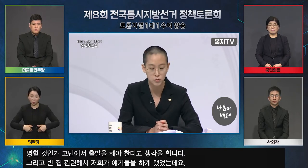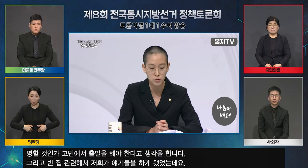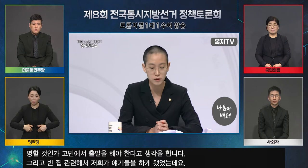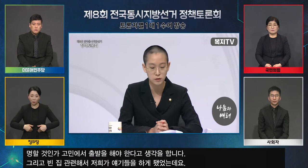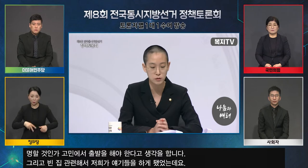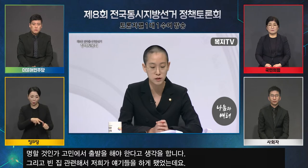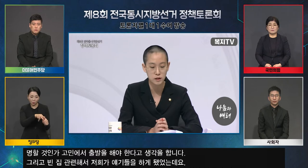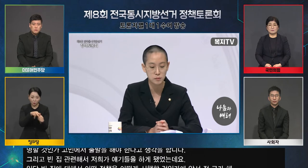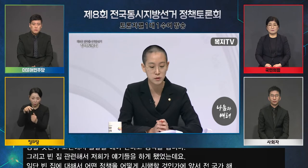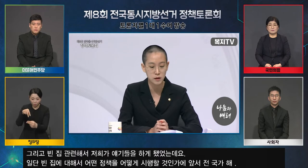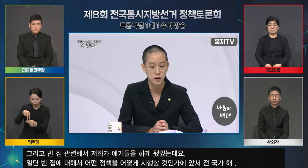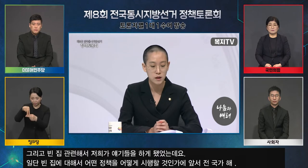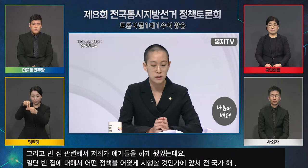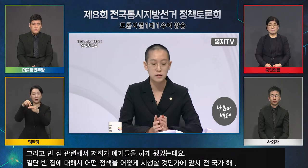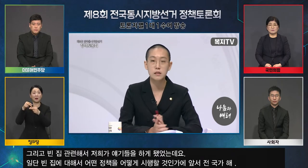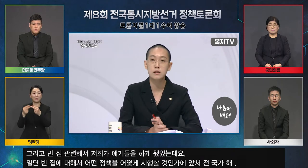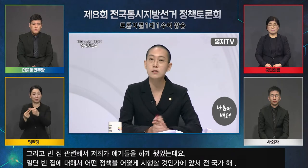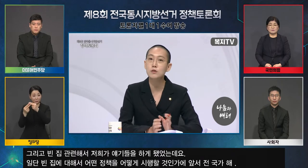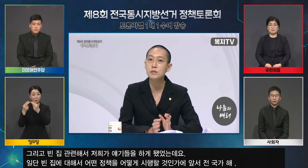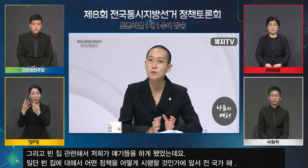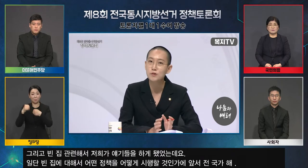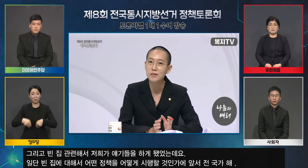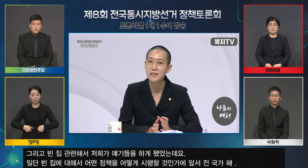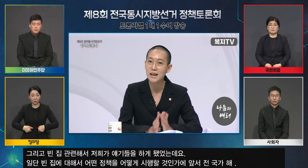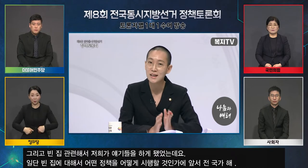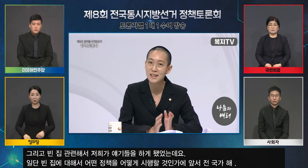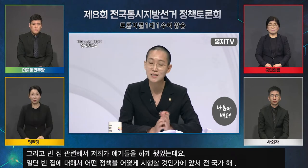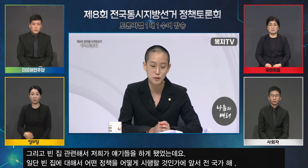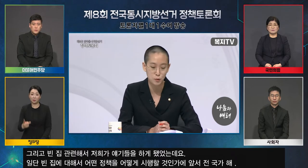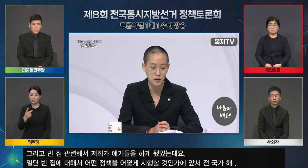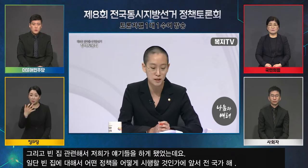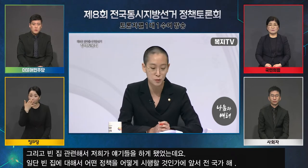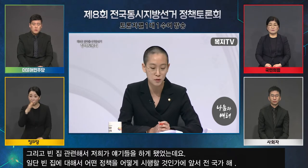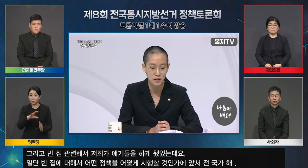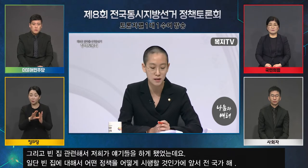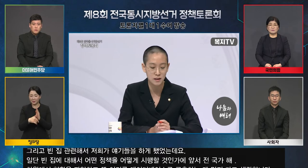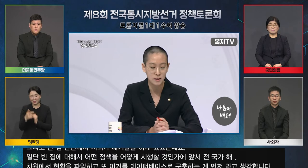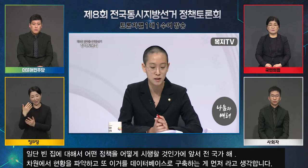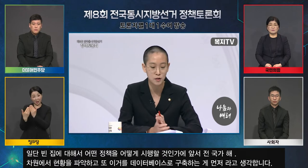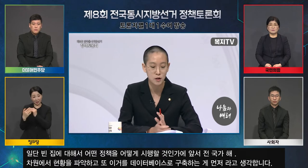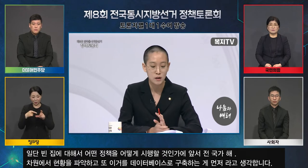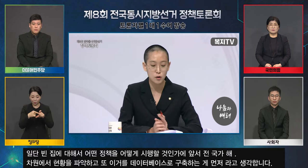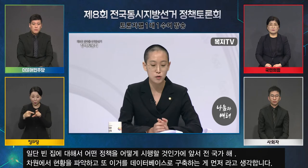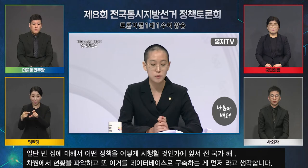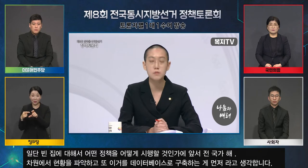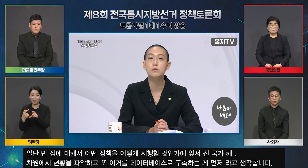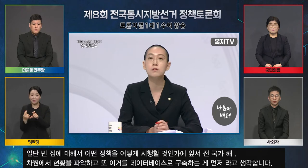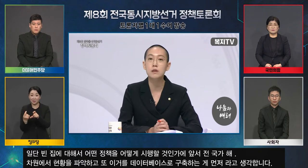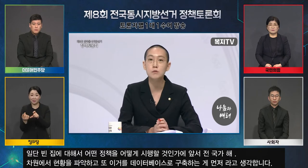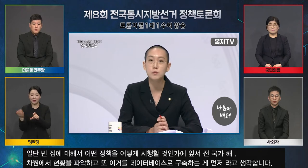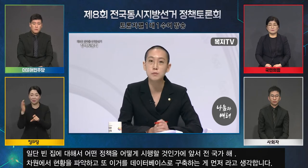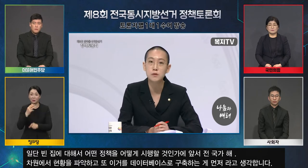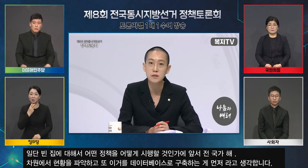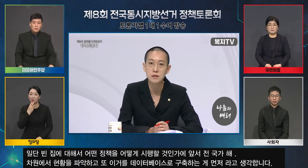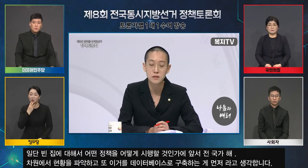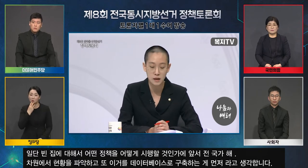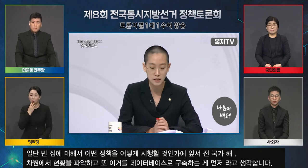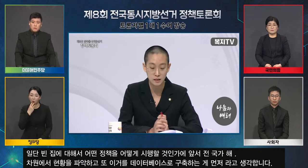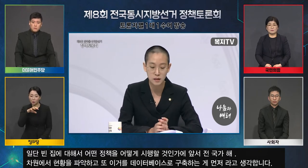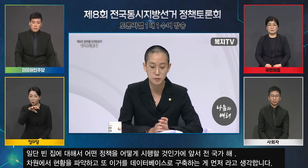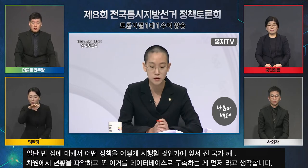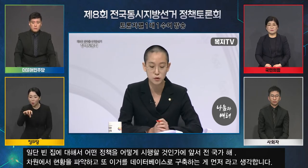것부터가 먼저라고 생각합니다. 당장 2019년이라 약간 오래된 통계이기는 한데요. 서울 빈집 비율은 3.2